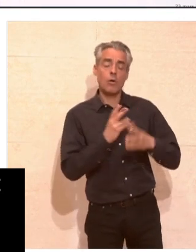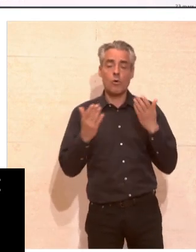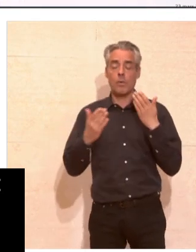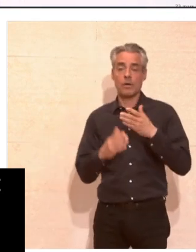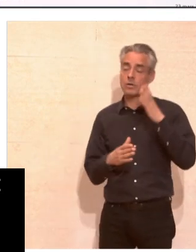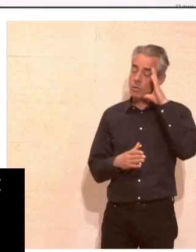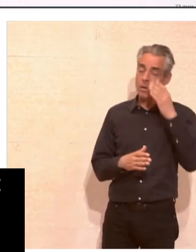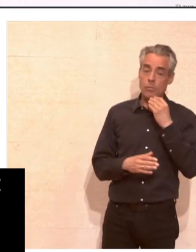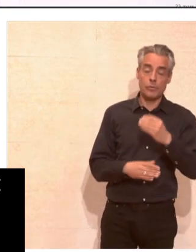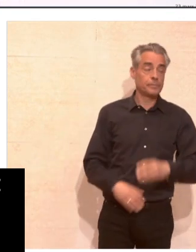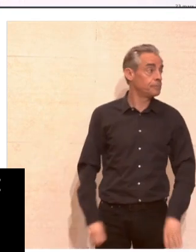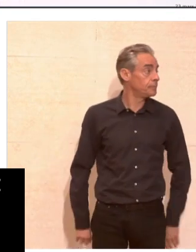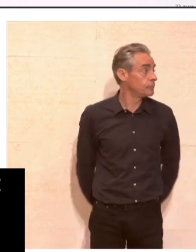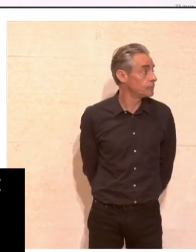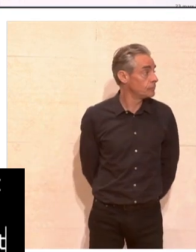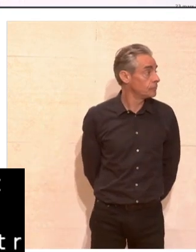image.